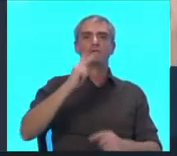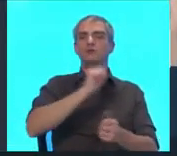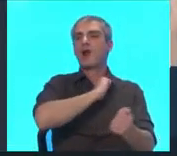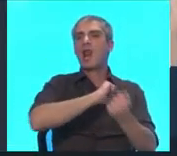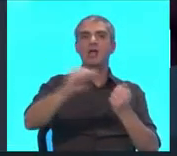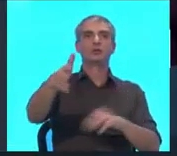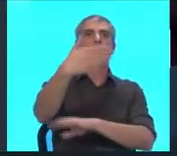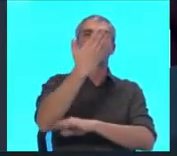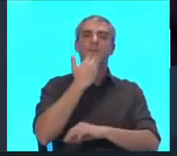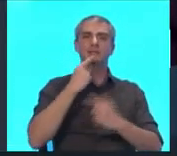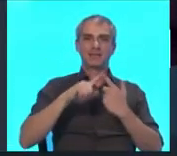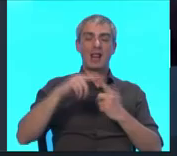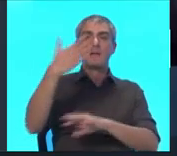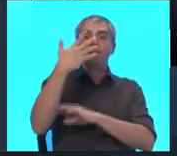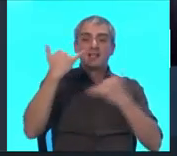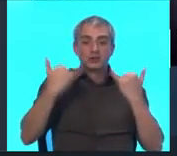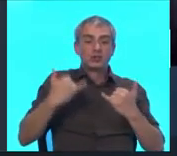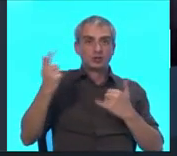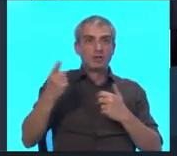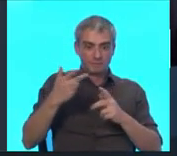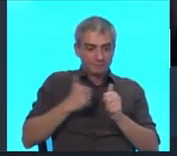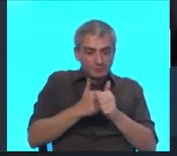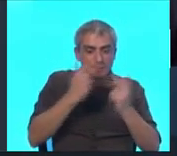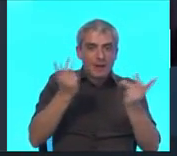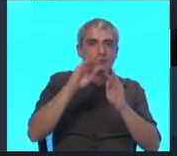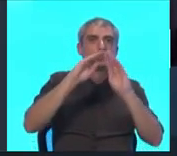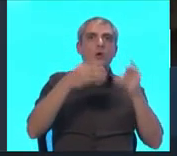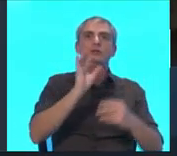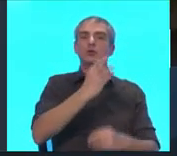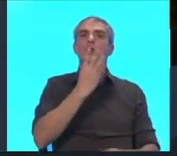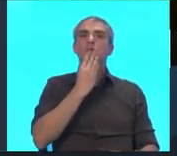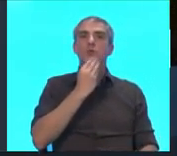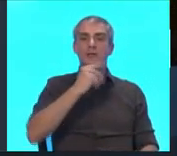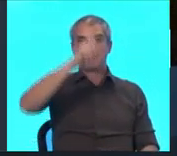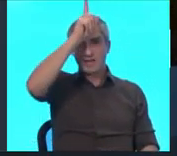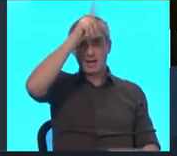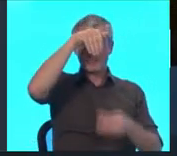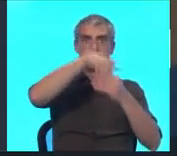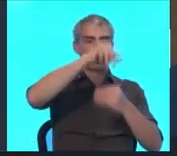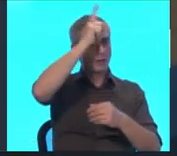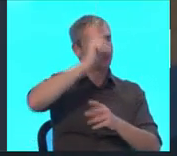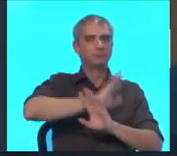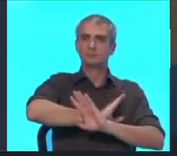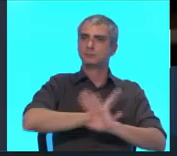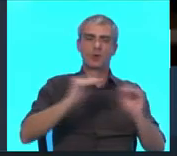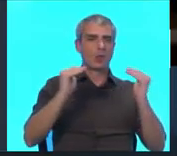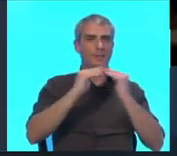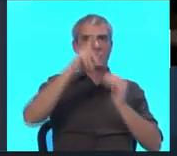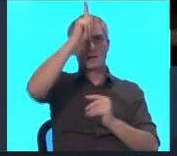ישראל, מדינה שעכשיו גם מרגלת אחר מוסדות גרמניים ויהודיים, אין מקום שגרמניה תהיה